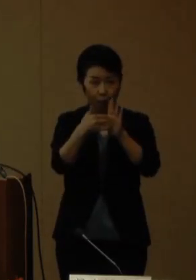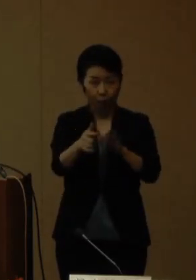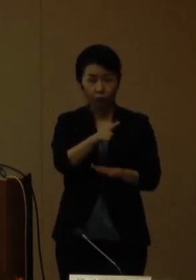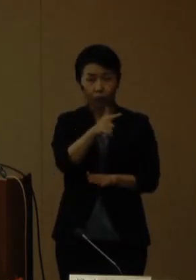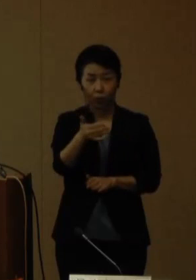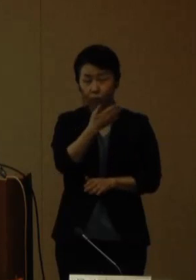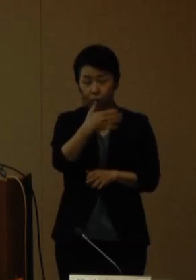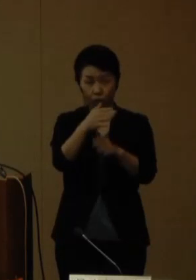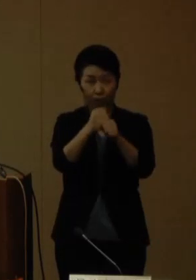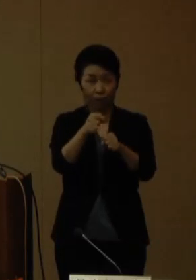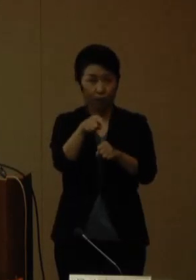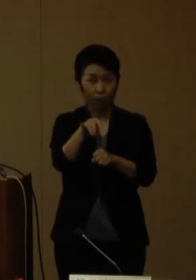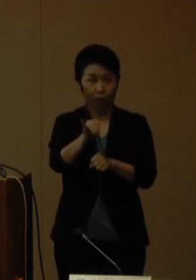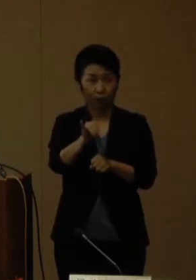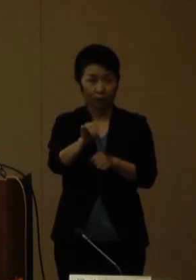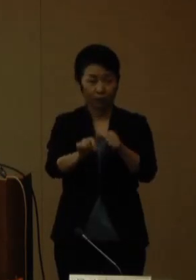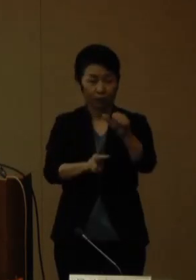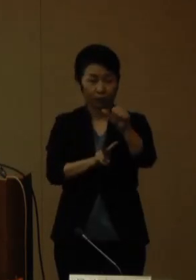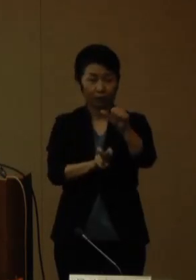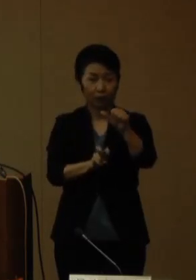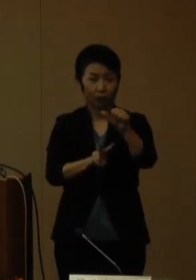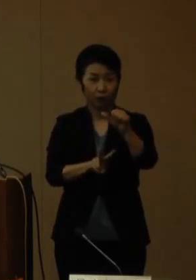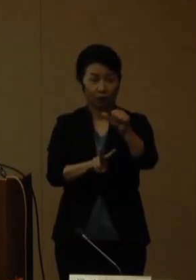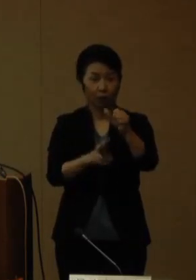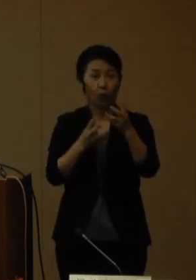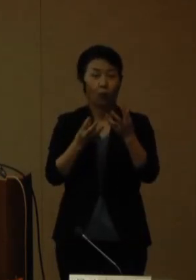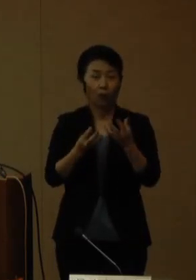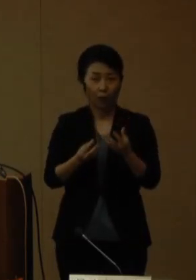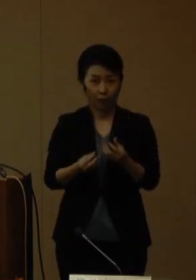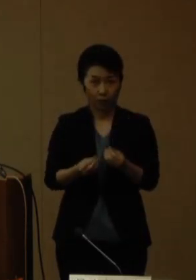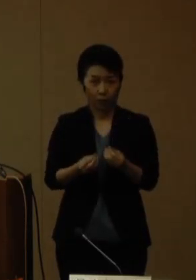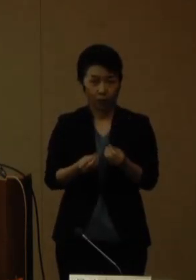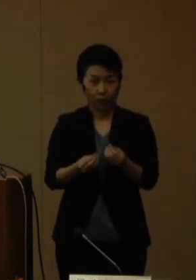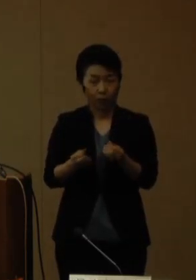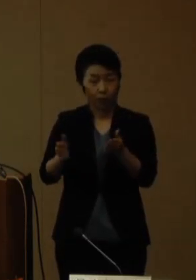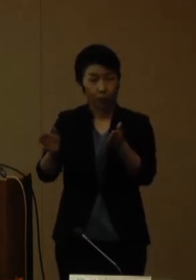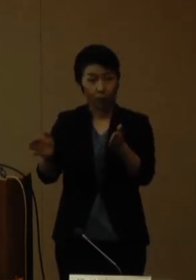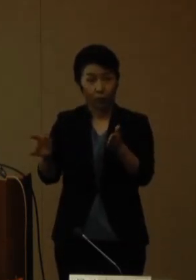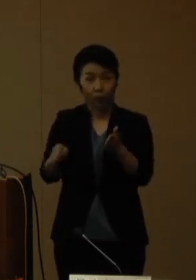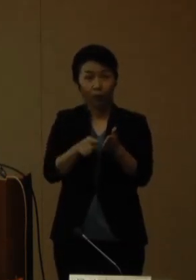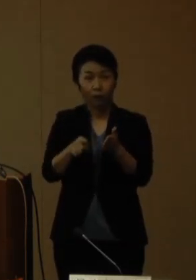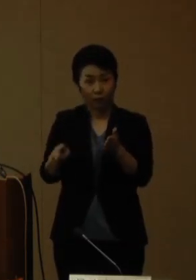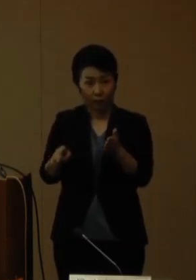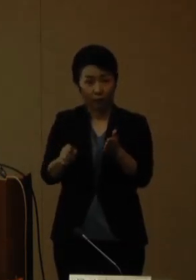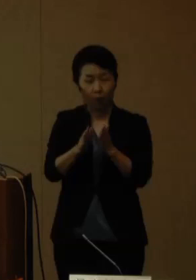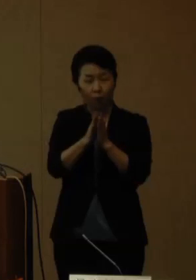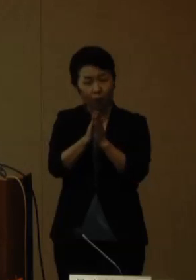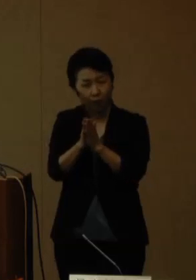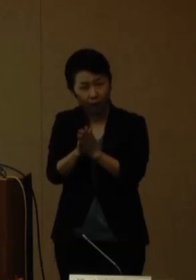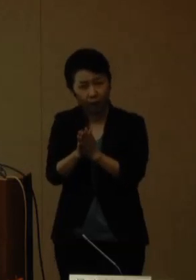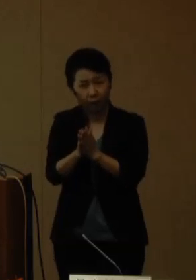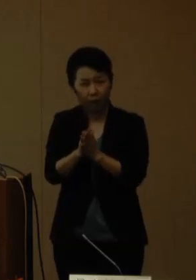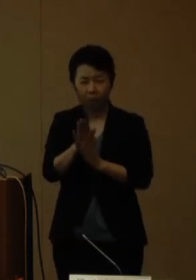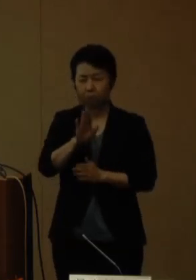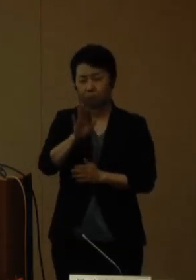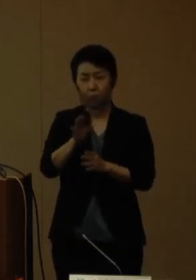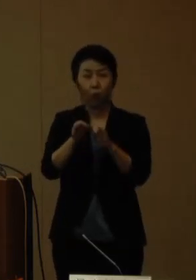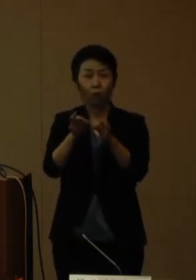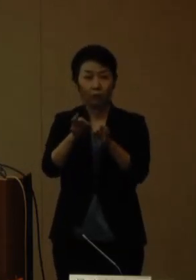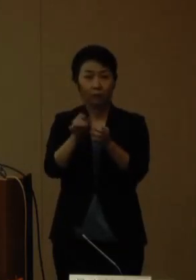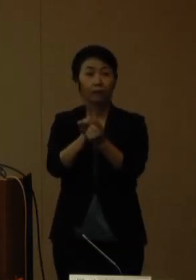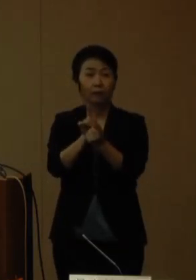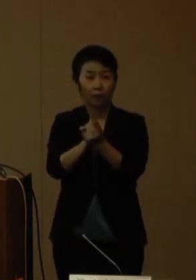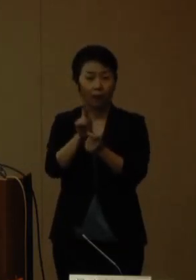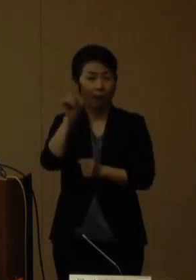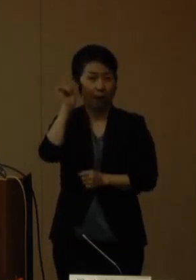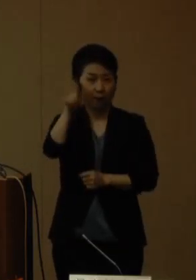間は5月22日に終了しますが、この期間で要請に応じていない店舗については明日命